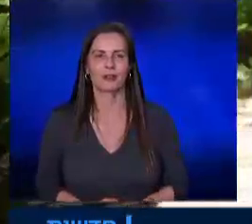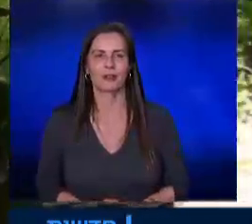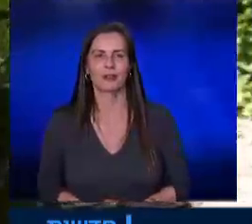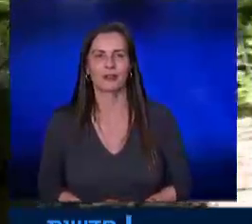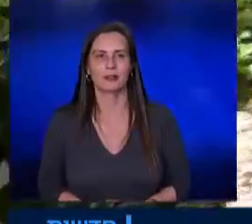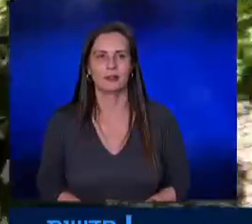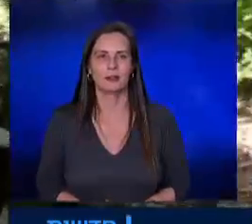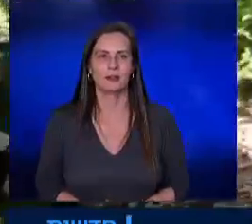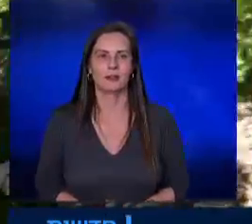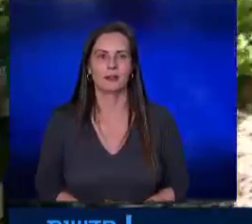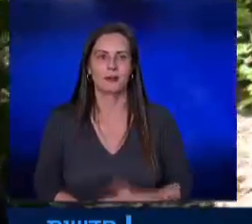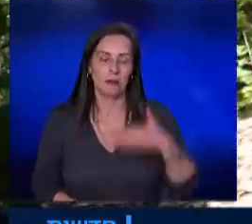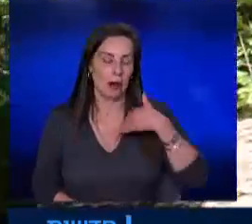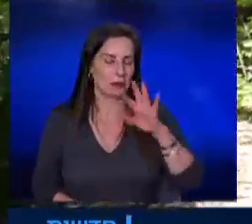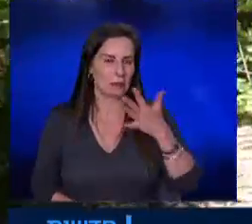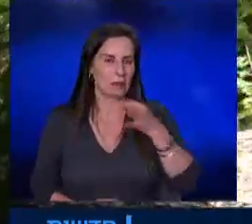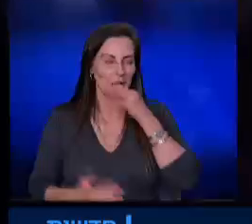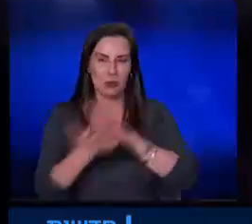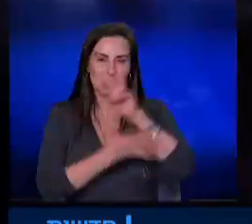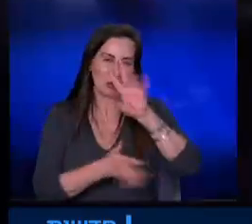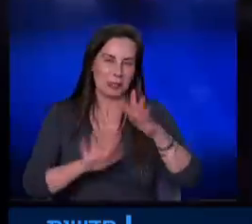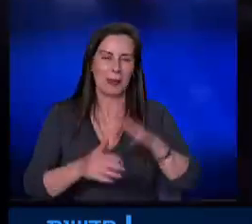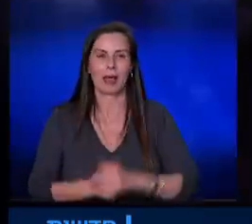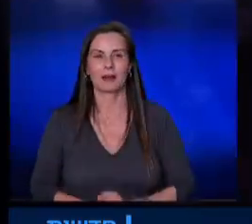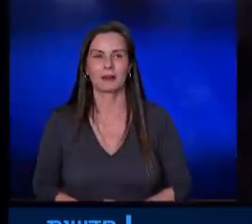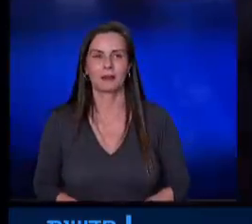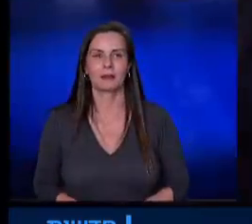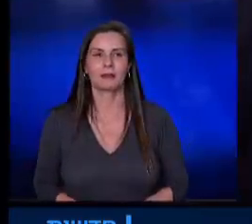הסטודיו הראשון שלי כשהייתי ילד, בן 12, אני חושב.